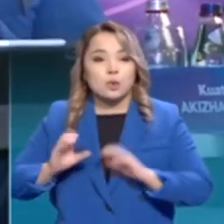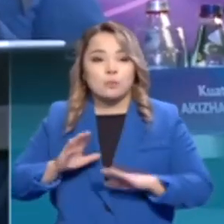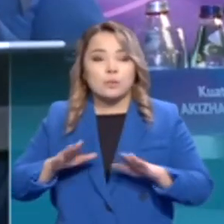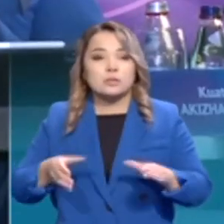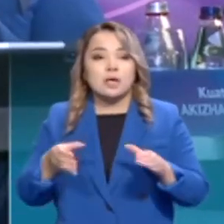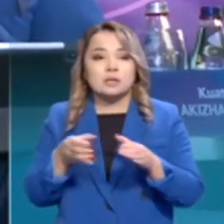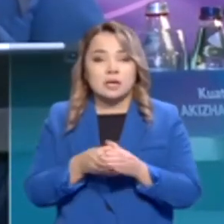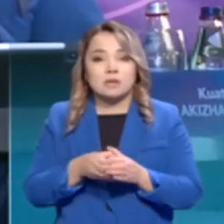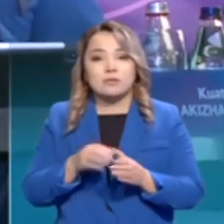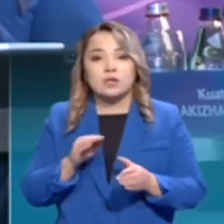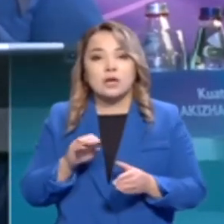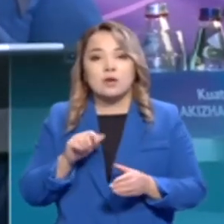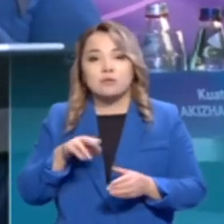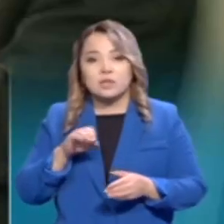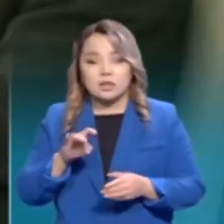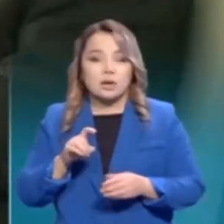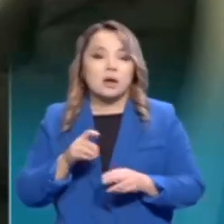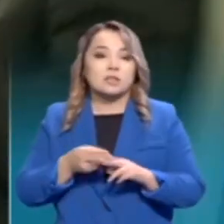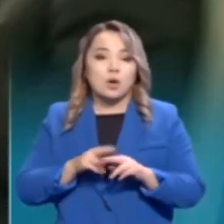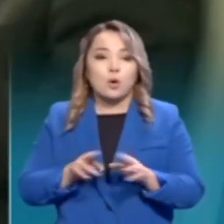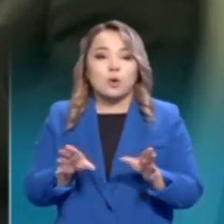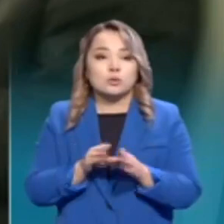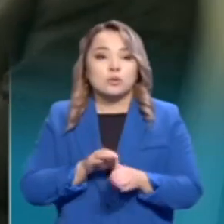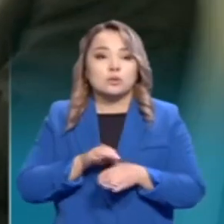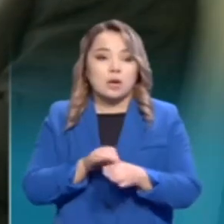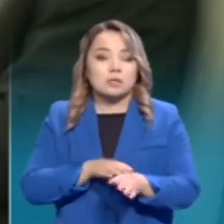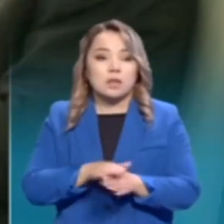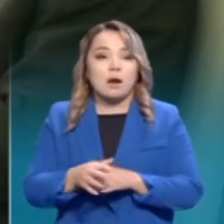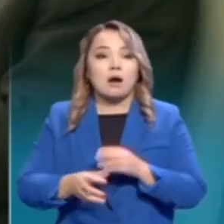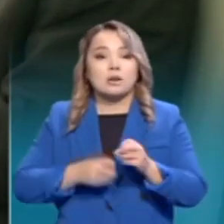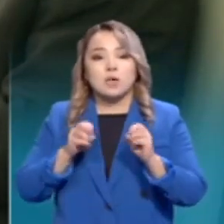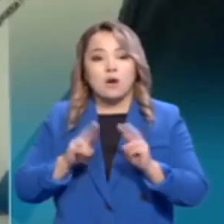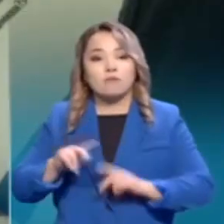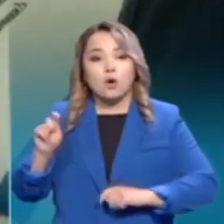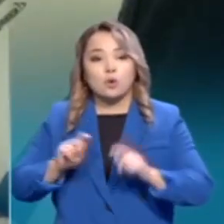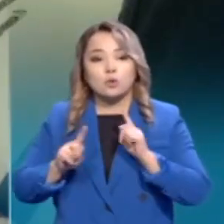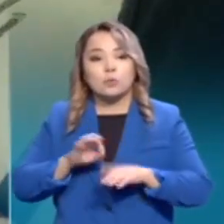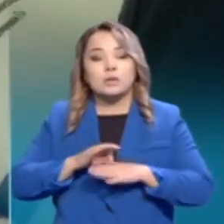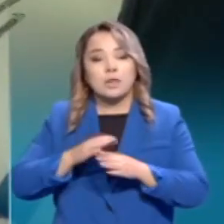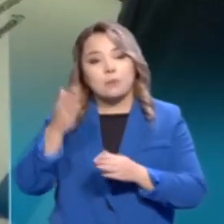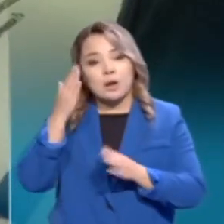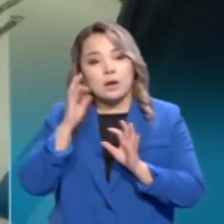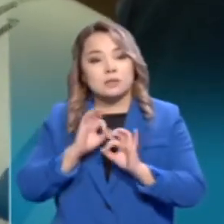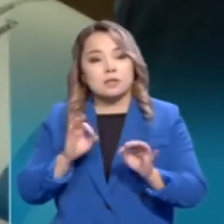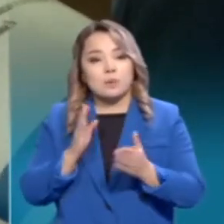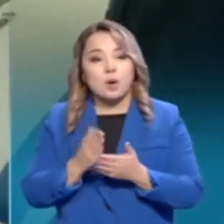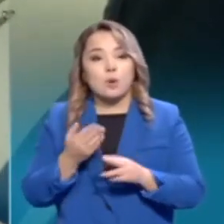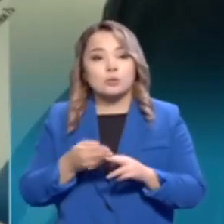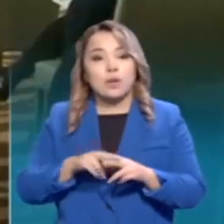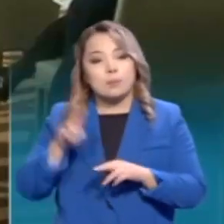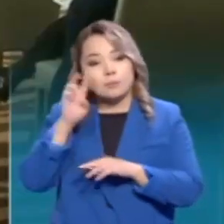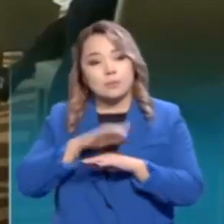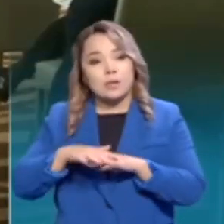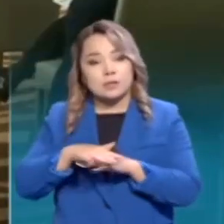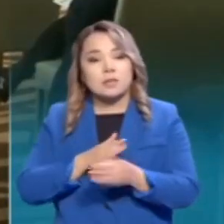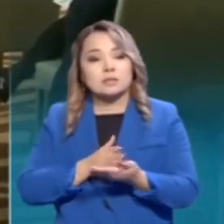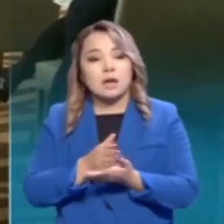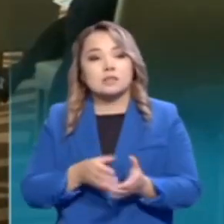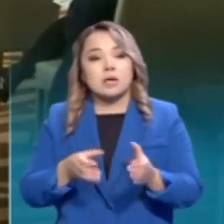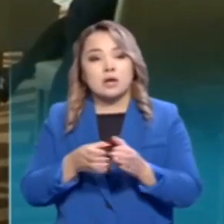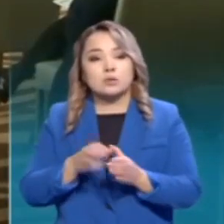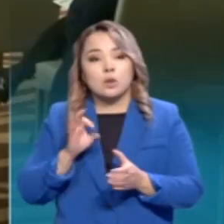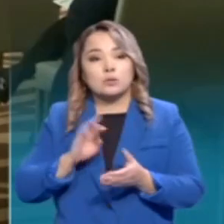Фридрих Эберттің Қазақстанда қормен бірлесіп өткізген халықаралық форумда мамандар осындай пікір айтты. Олар мемлекеттік саясаттың